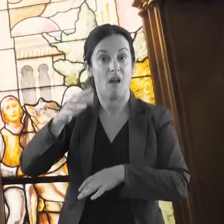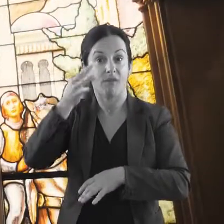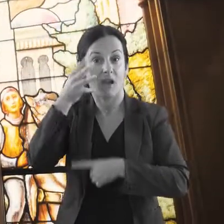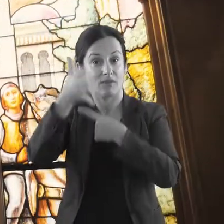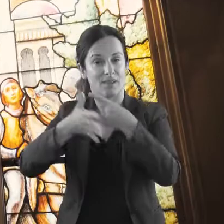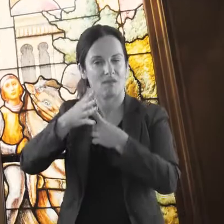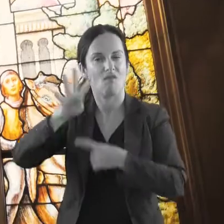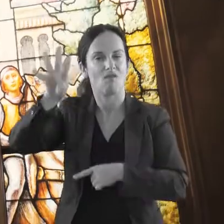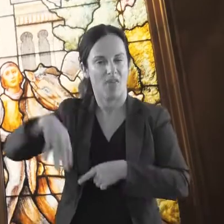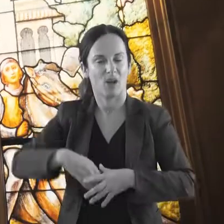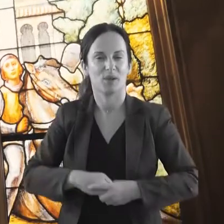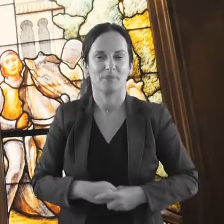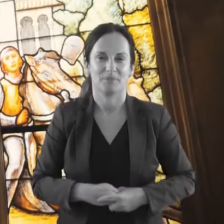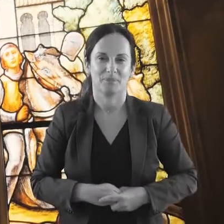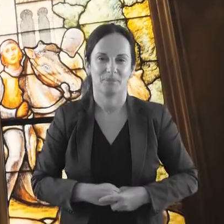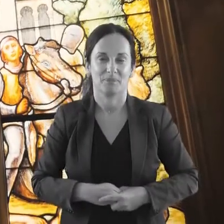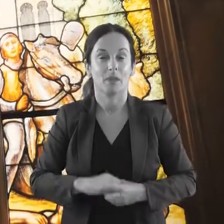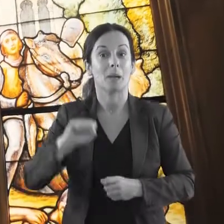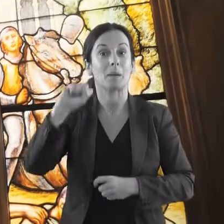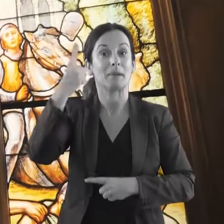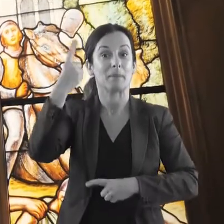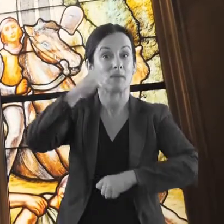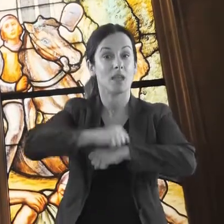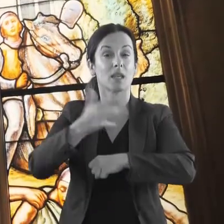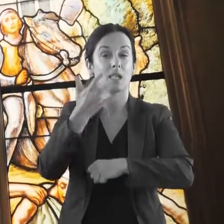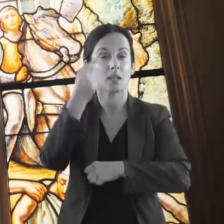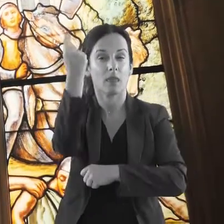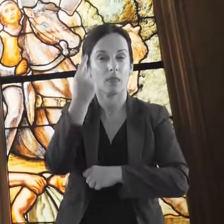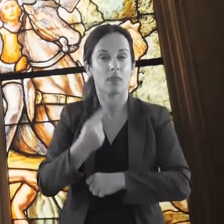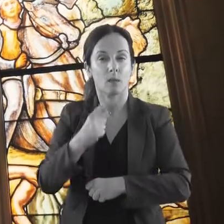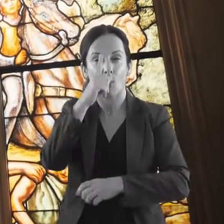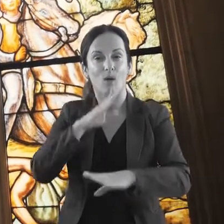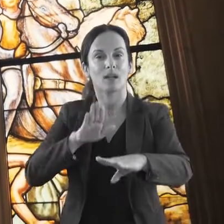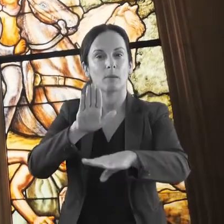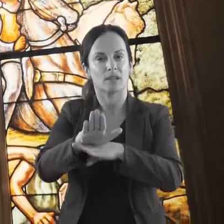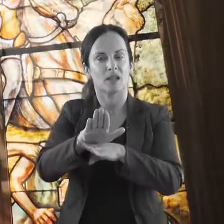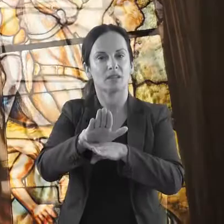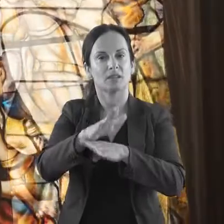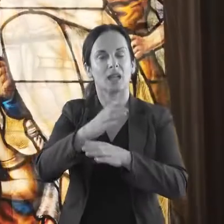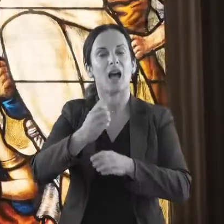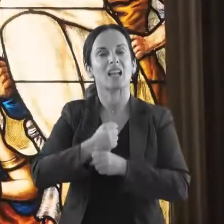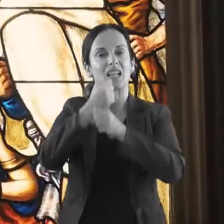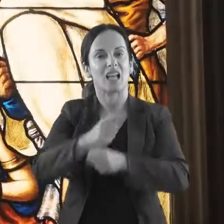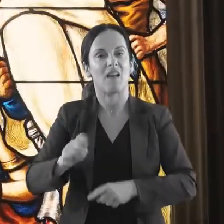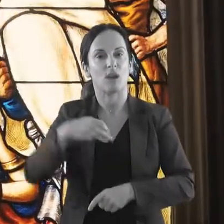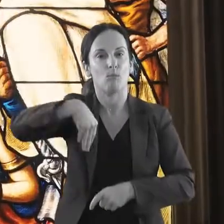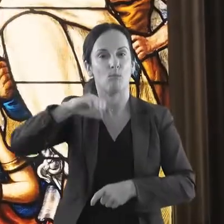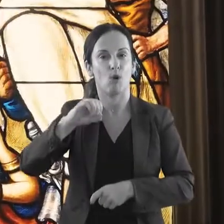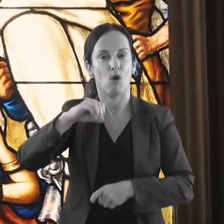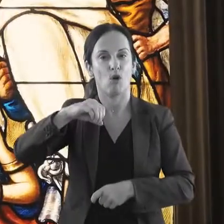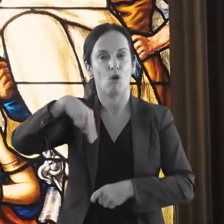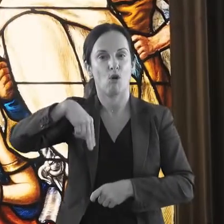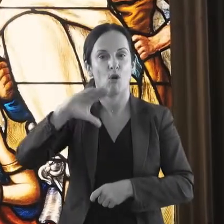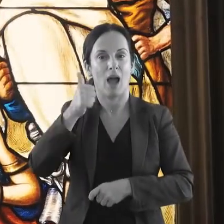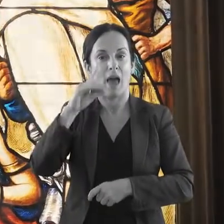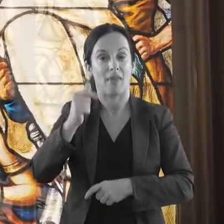l'entrada triomfal del rei Jaume I a Medinyà, Mallorca. I el darrer fa referència a la rendició del rei andalusí a Bullallà.